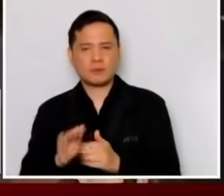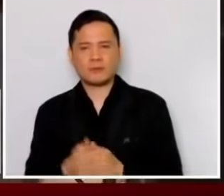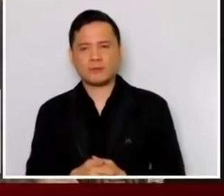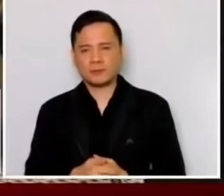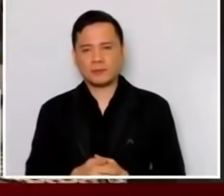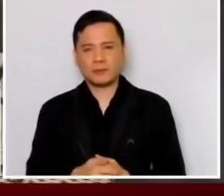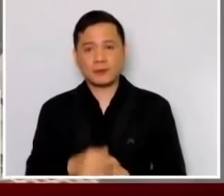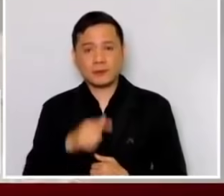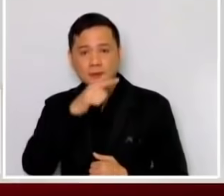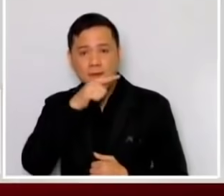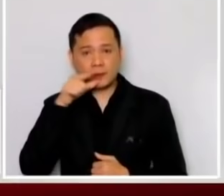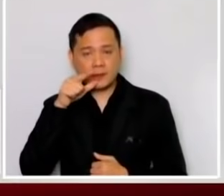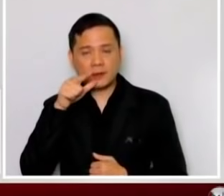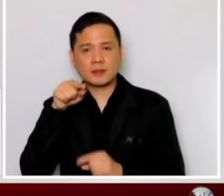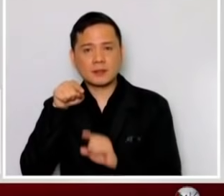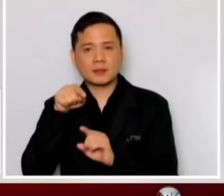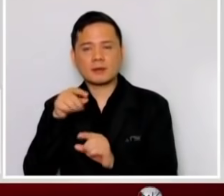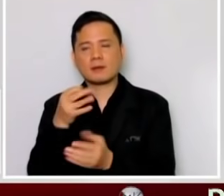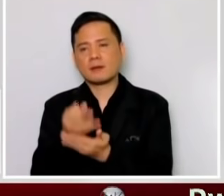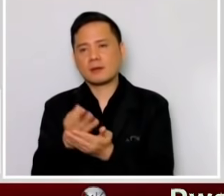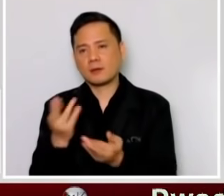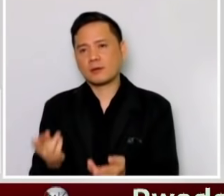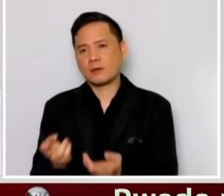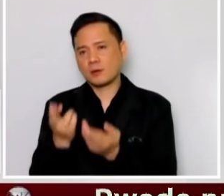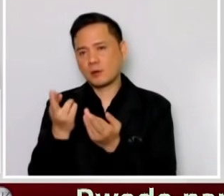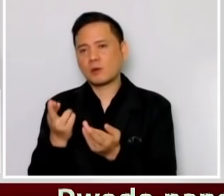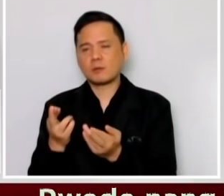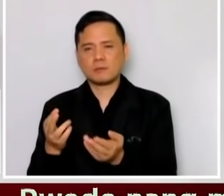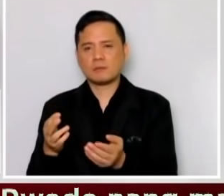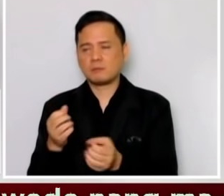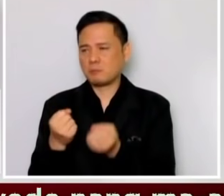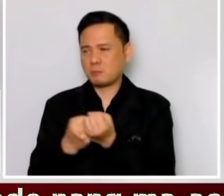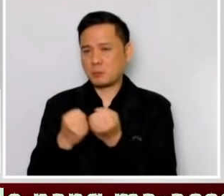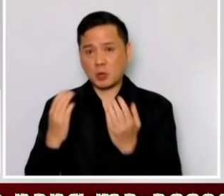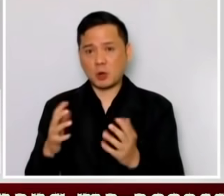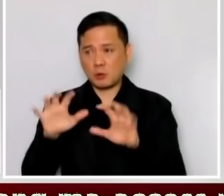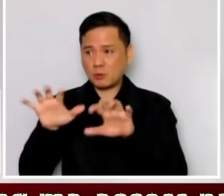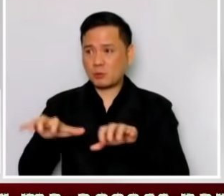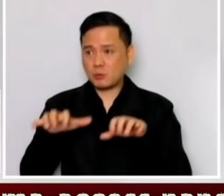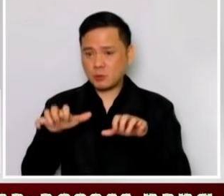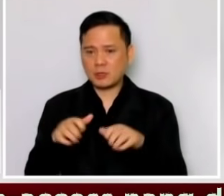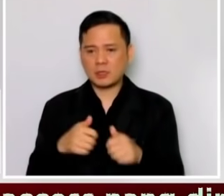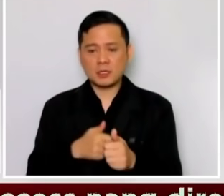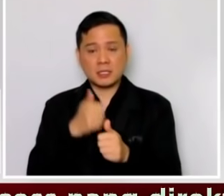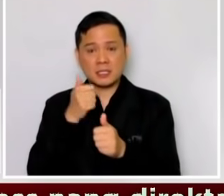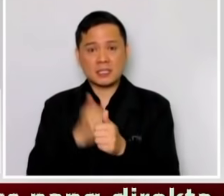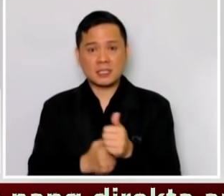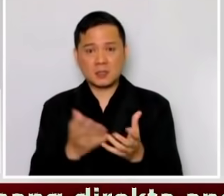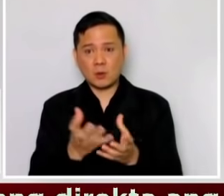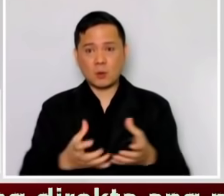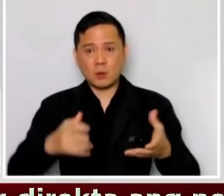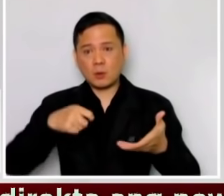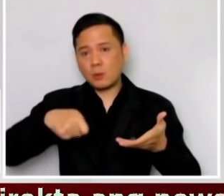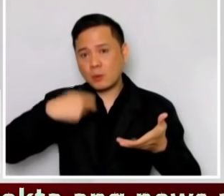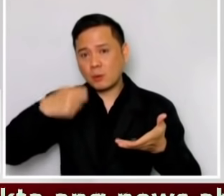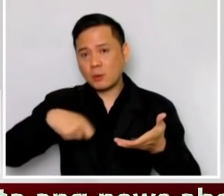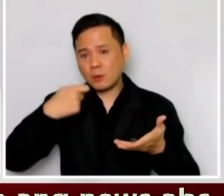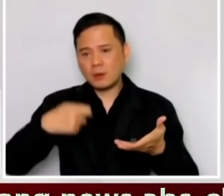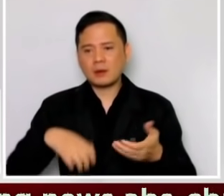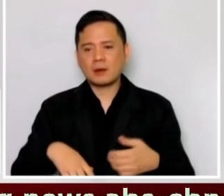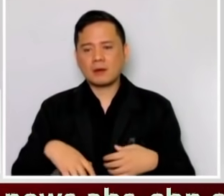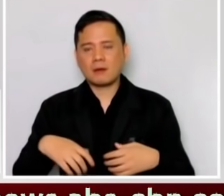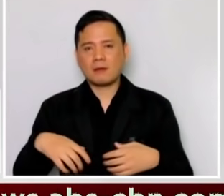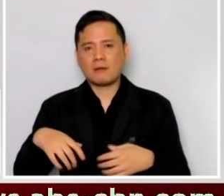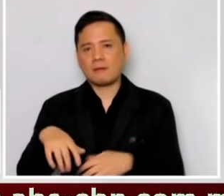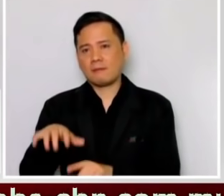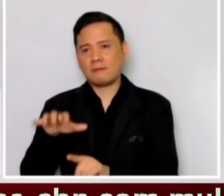ay ang fundraising event ng kanyang supporters kung saan may 5,000 piso kada bowl na lugaw para pondohan ang mga